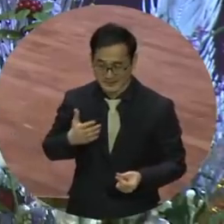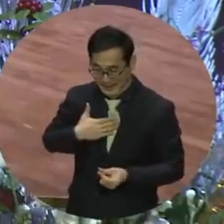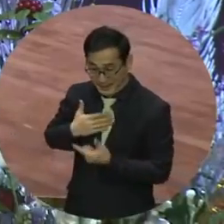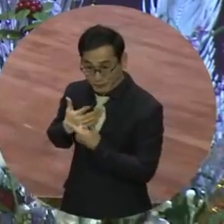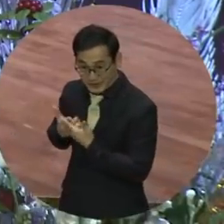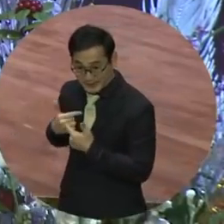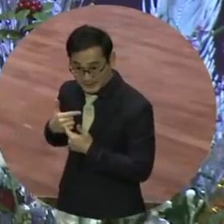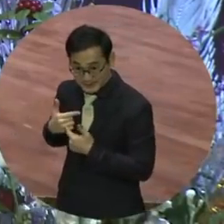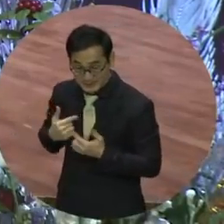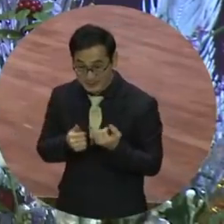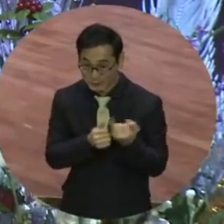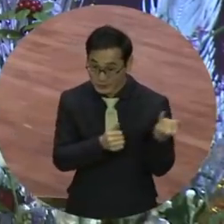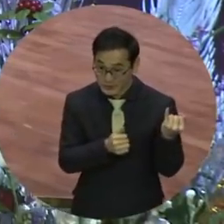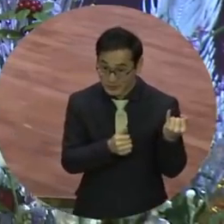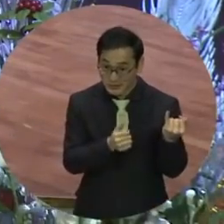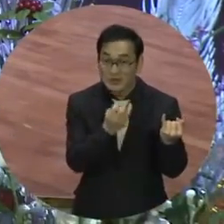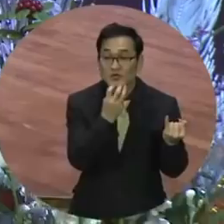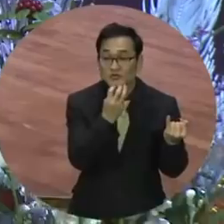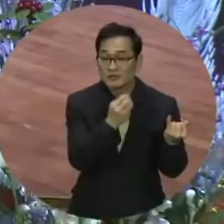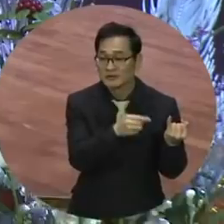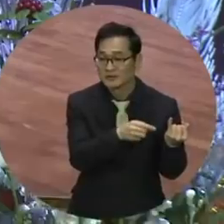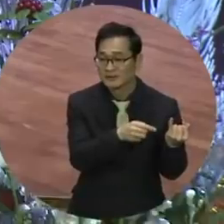서울 사람이에요.